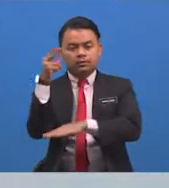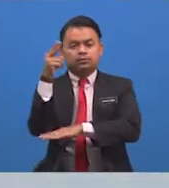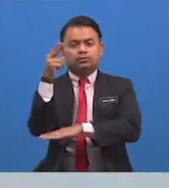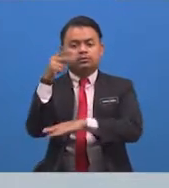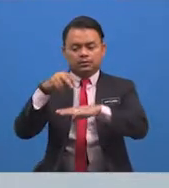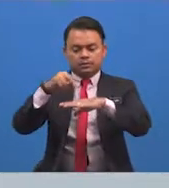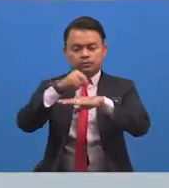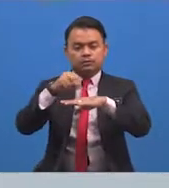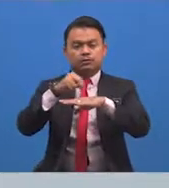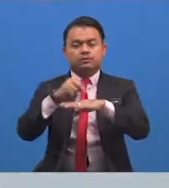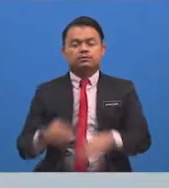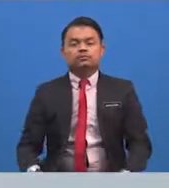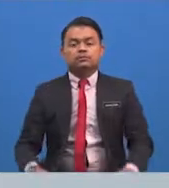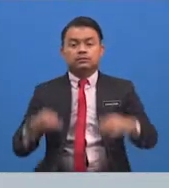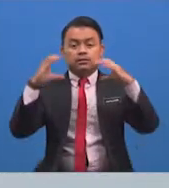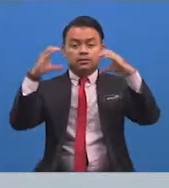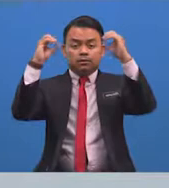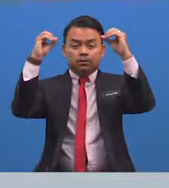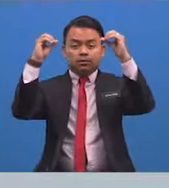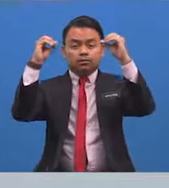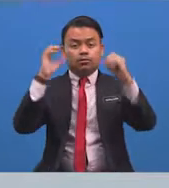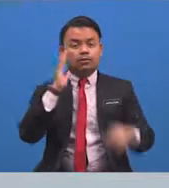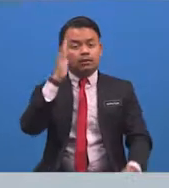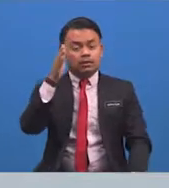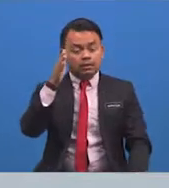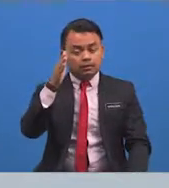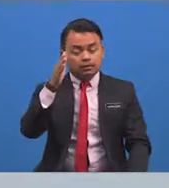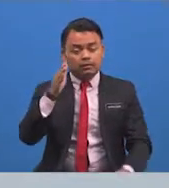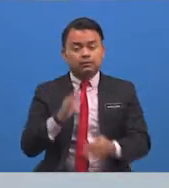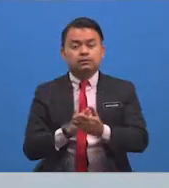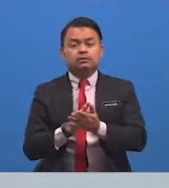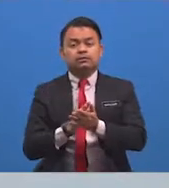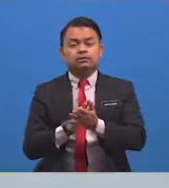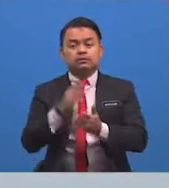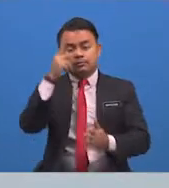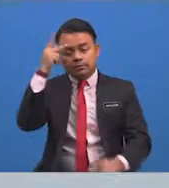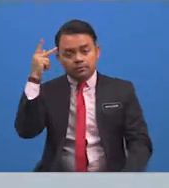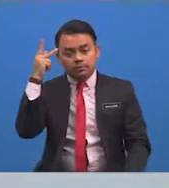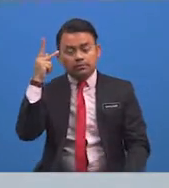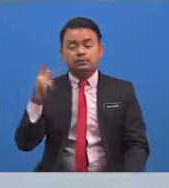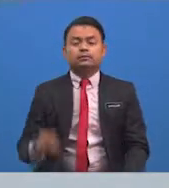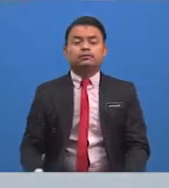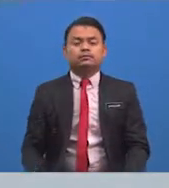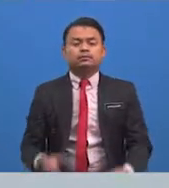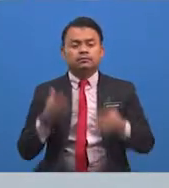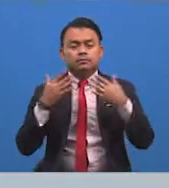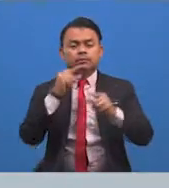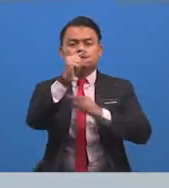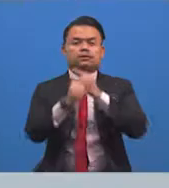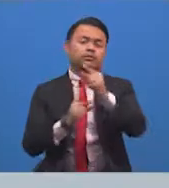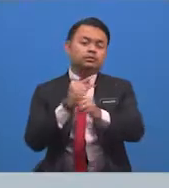seperti karbon dioksida akan menyumbang kepada berlakunya fenomena pemanasan global.